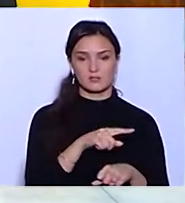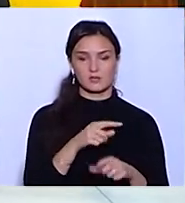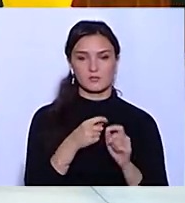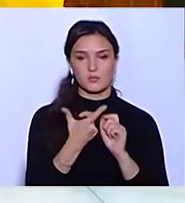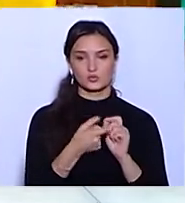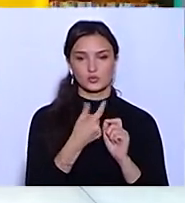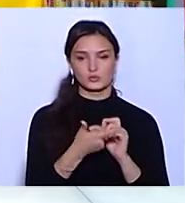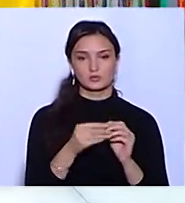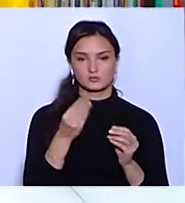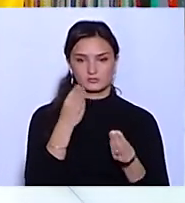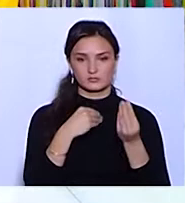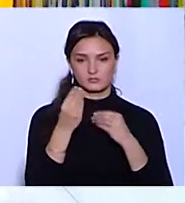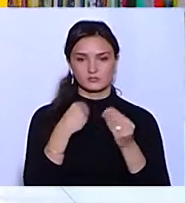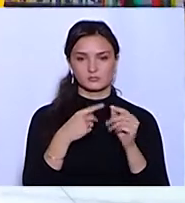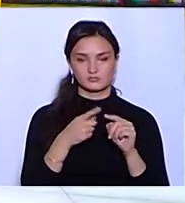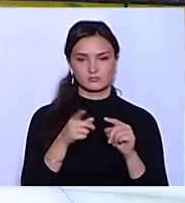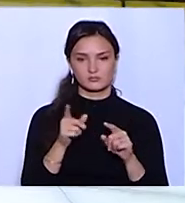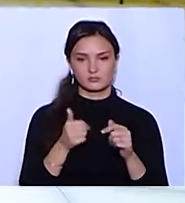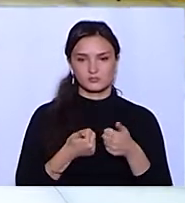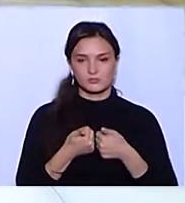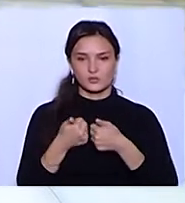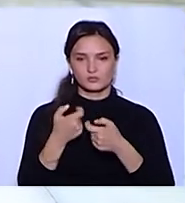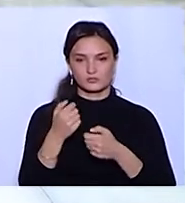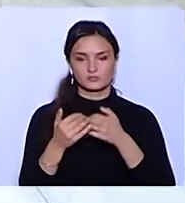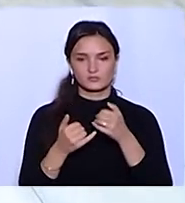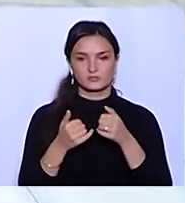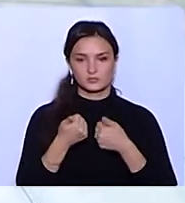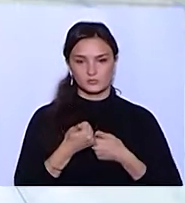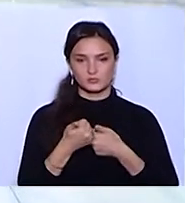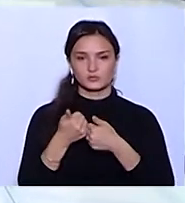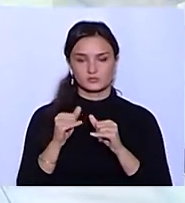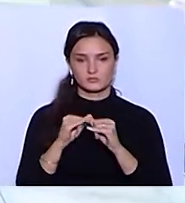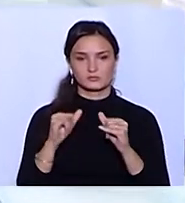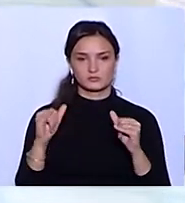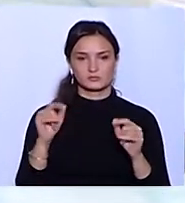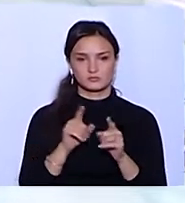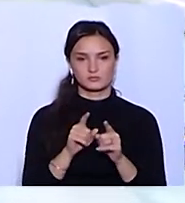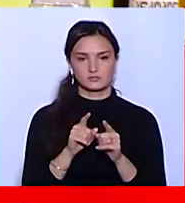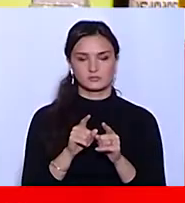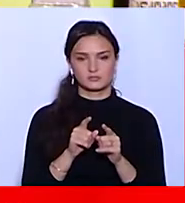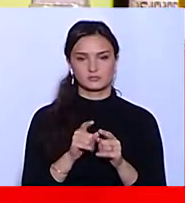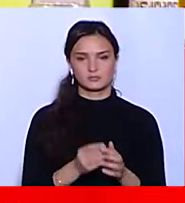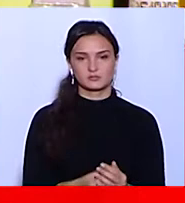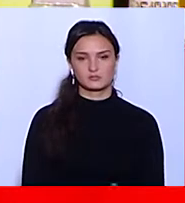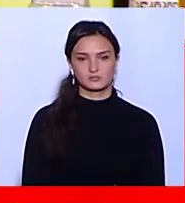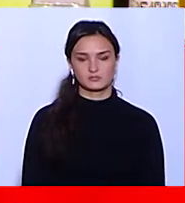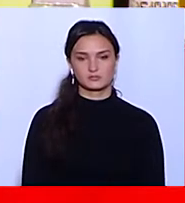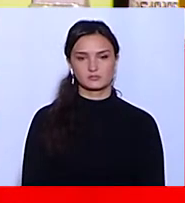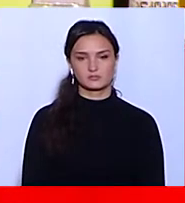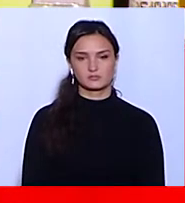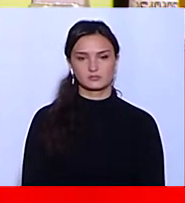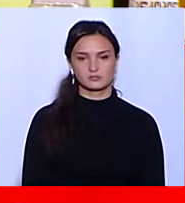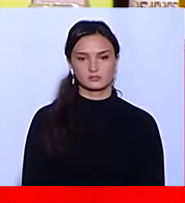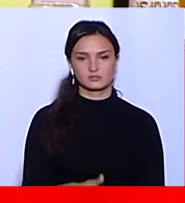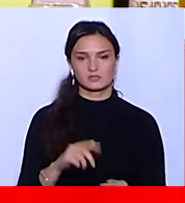შეასრულოს შეშაში შენთებული, უკაცრავად ღუმელში შენთებული შეშის დამატებული შეშის ფუნქცია. ისევე